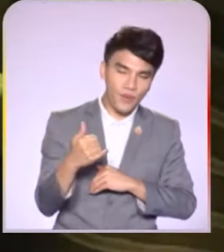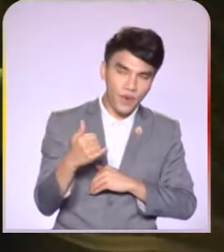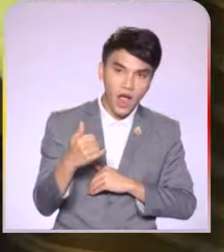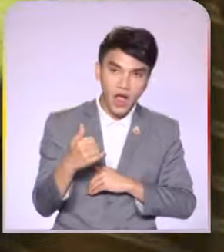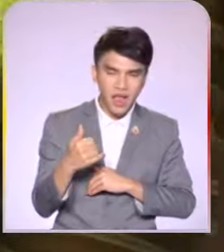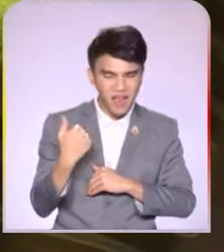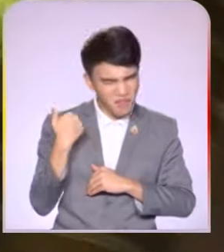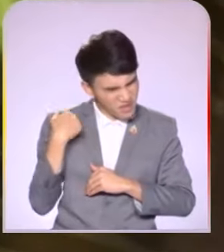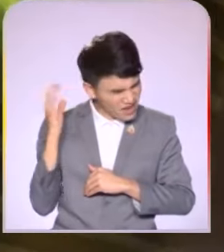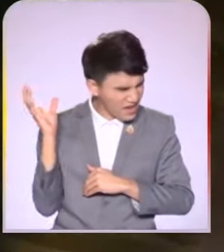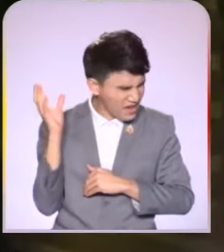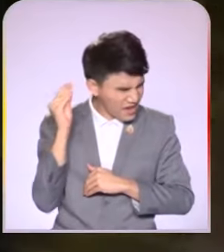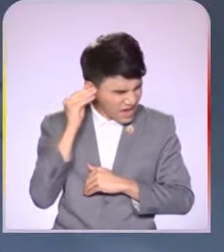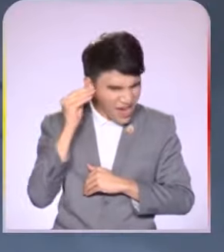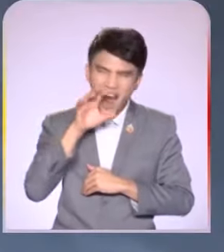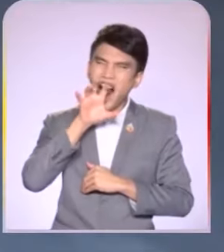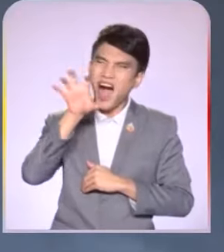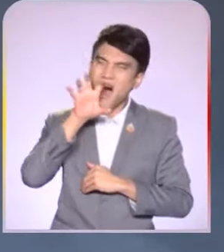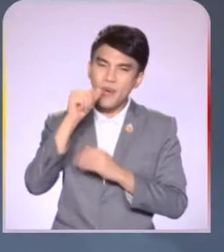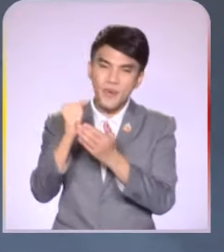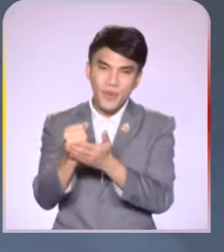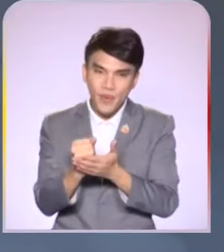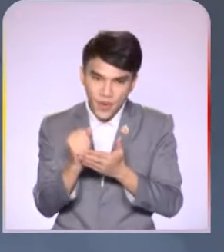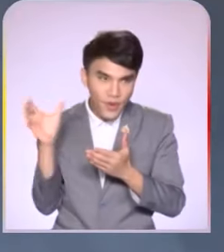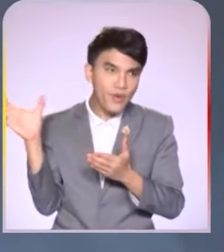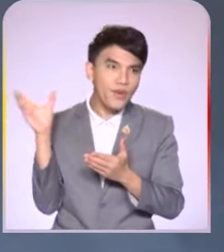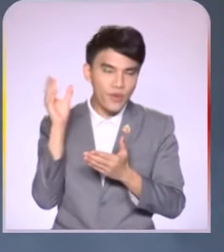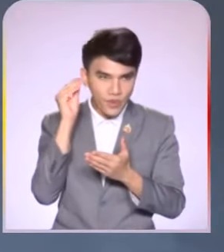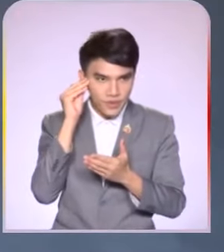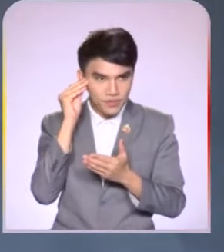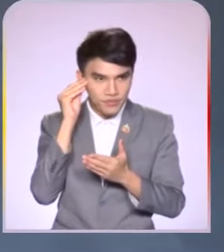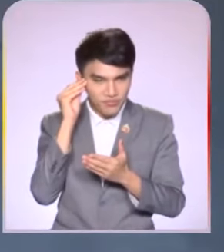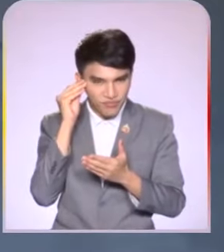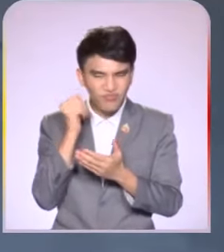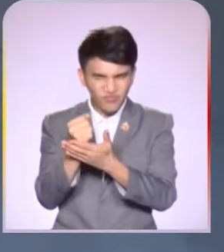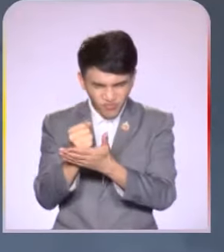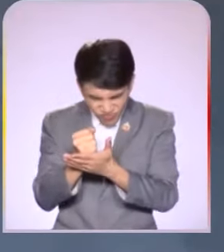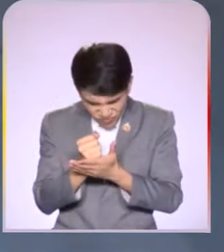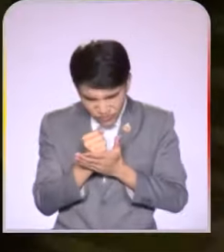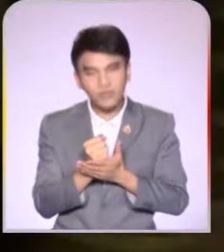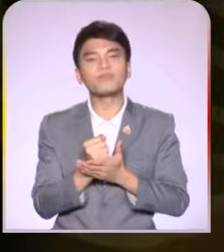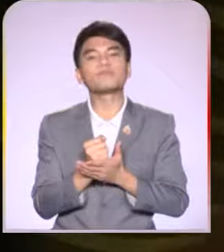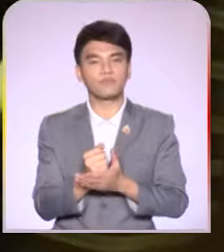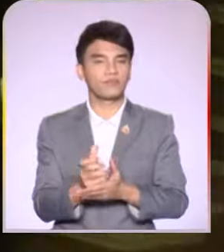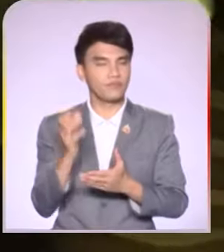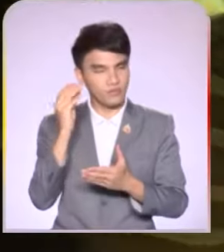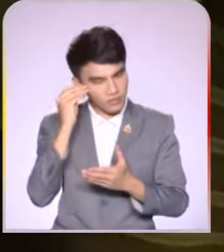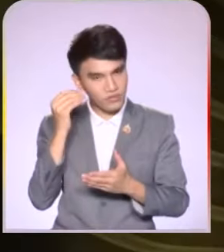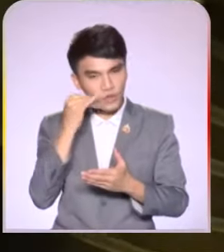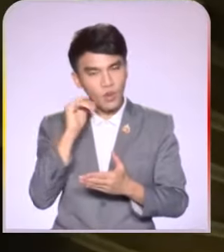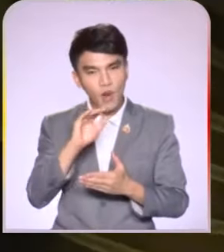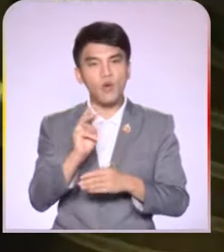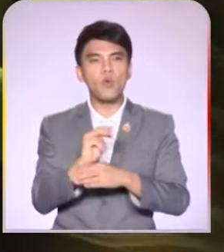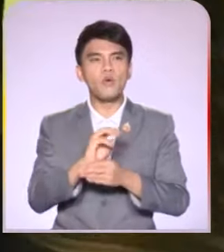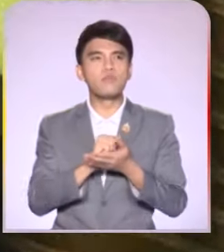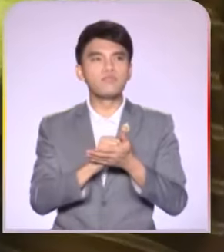ได้ยินเอ้ยเหมือนมีคนเดินผ่านป้าตะโกนอีกครั้งเขาได้ยินค่ะแล้วป้าก็รีบบอกให้ช่วยหน่อยฝั่งนั้นได้ยินรีบโทรแจ้งกู้ภั